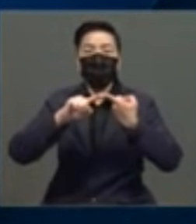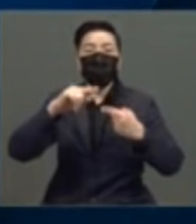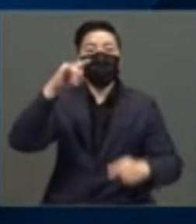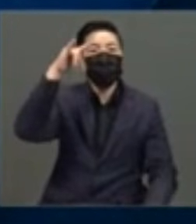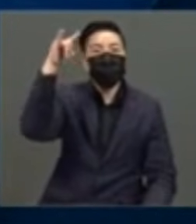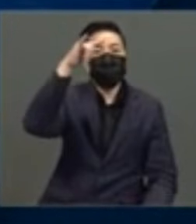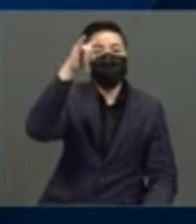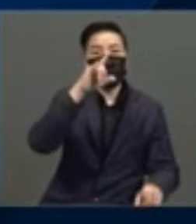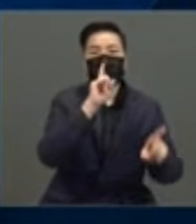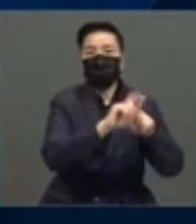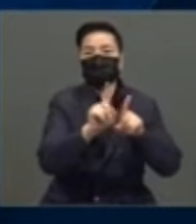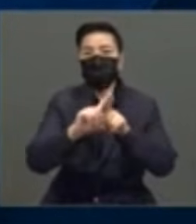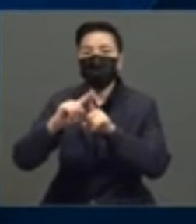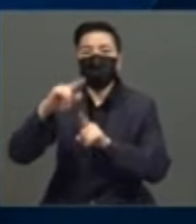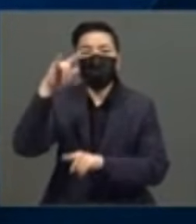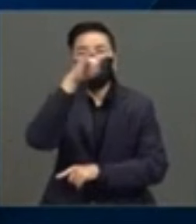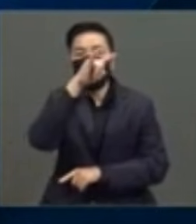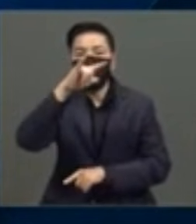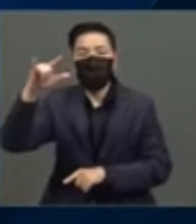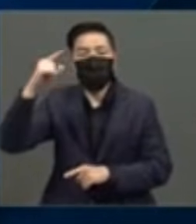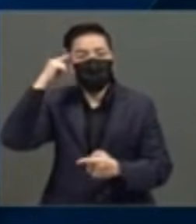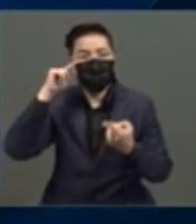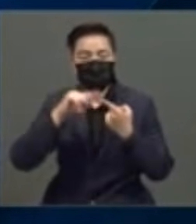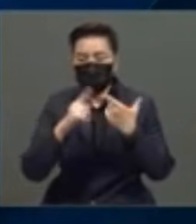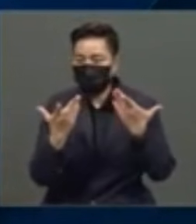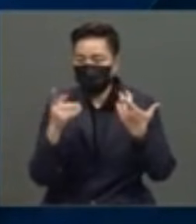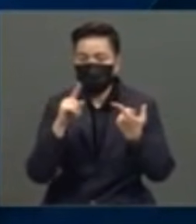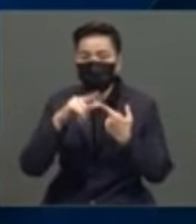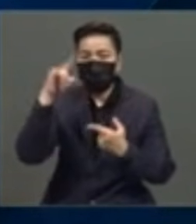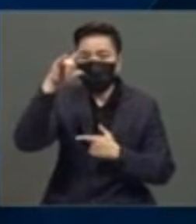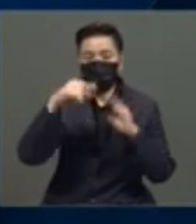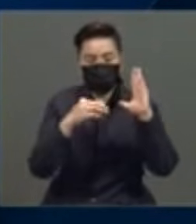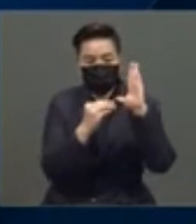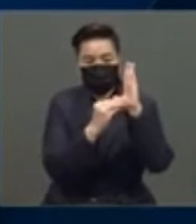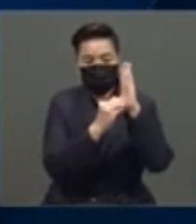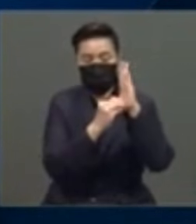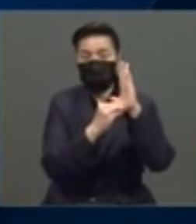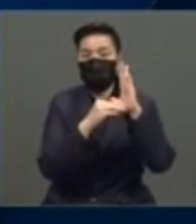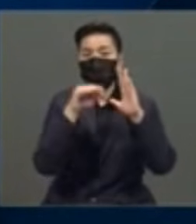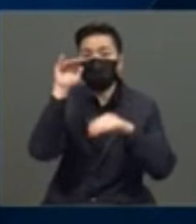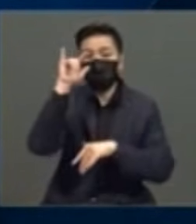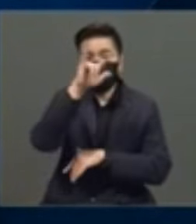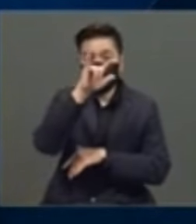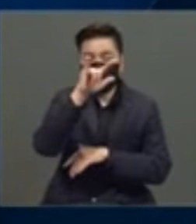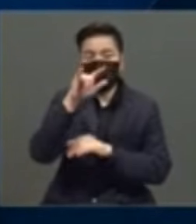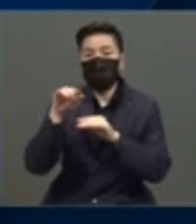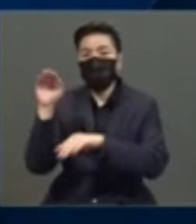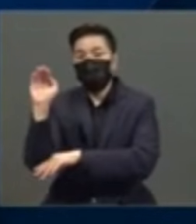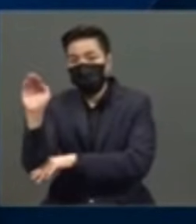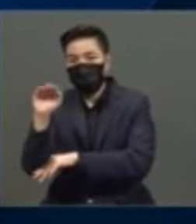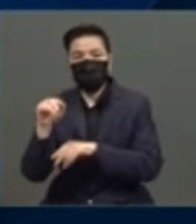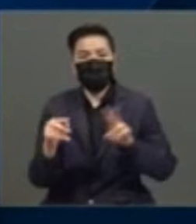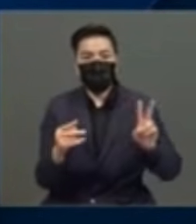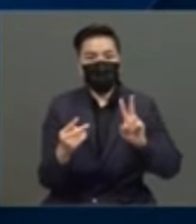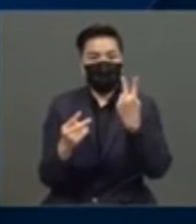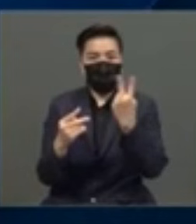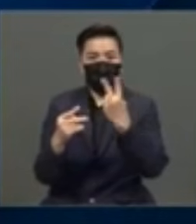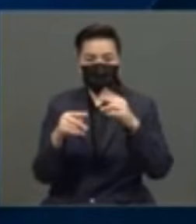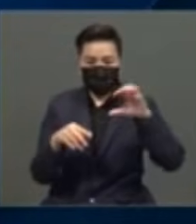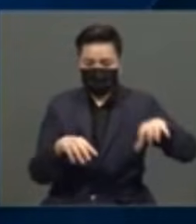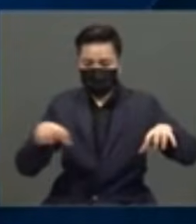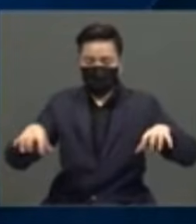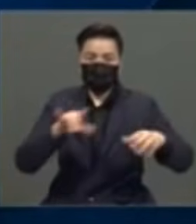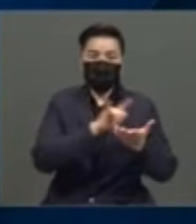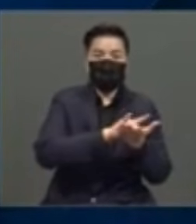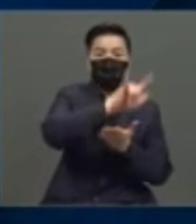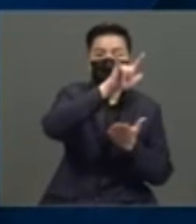สายการบินทั้งหลายที่ใช้พื้นที่การบินจากทางสนามบินดอนเมืองและก็ทางสุวรรณภูมิได้งดเ